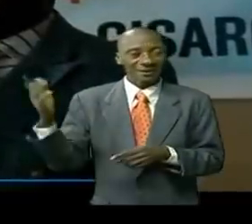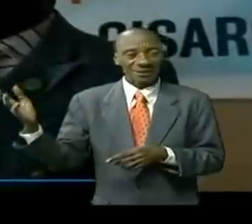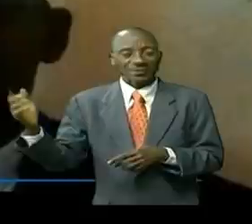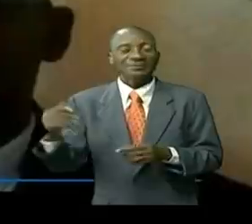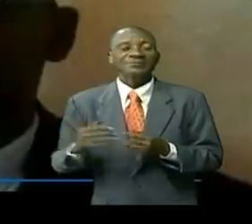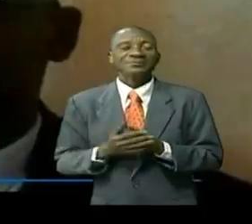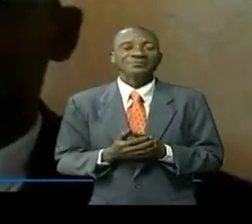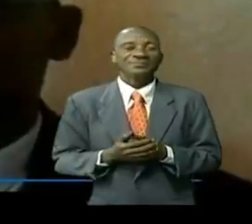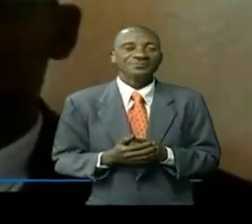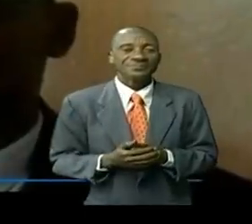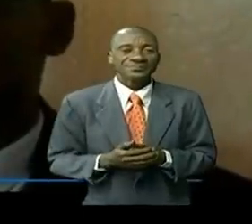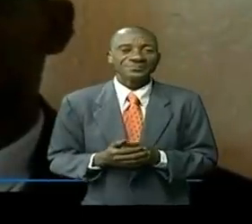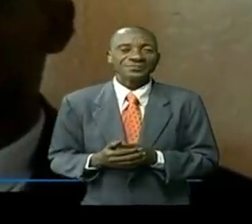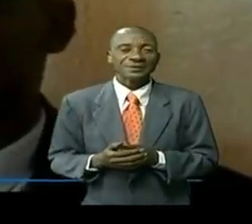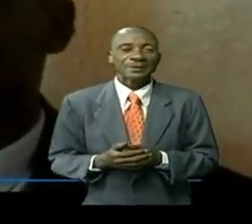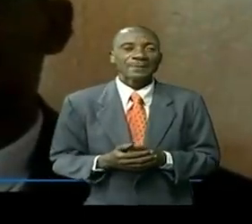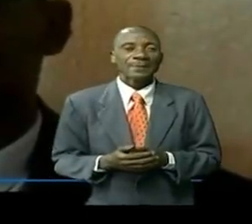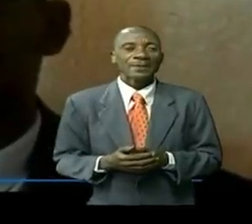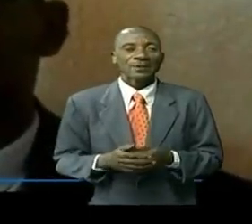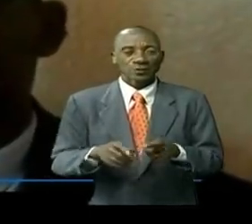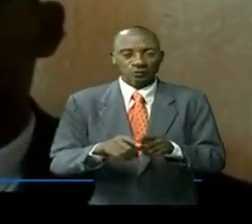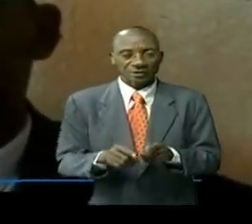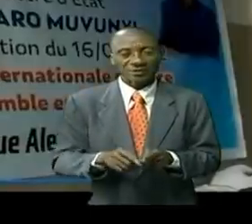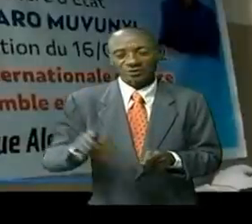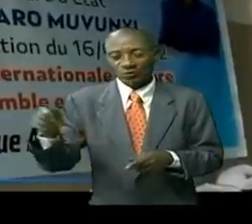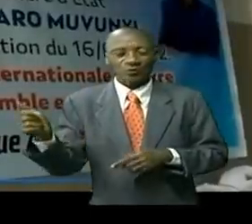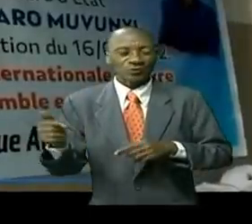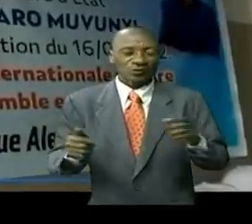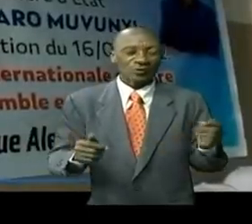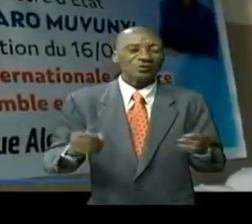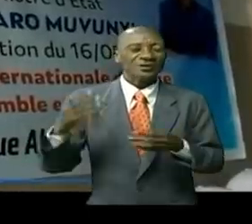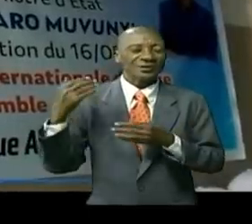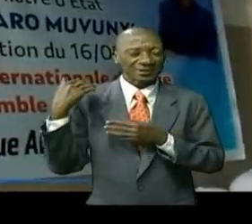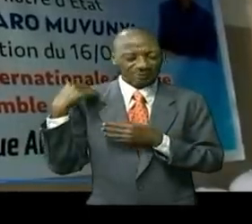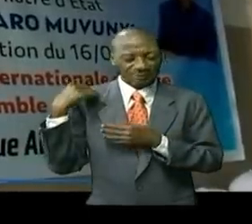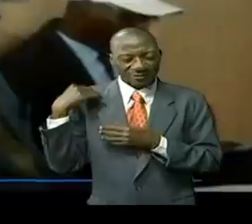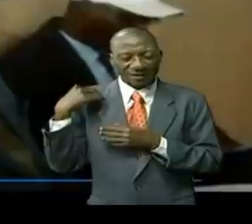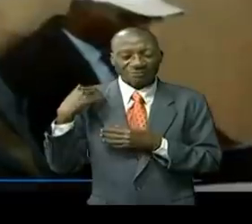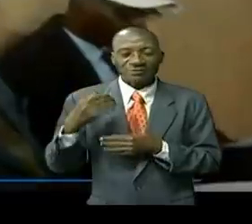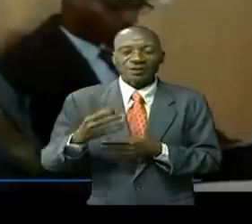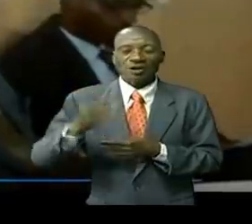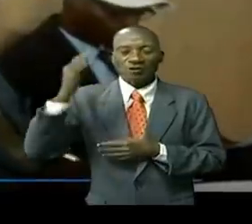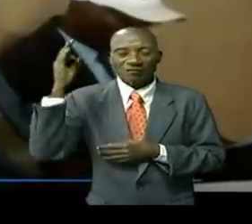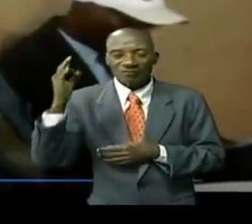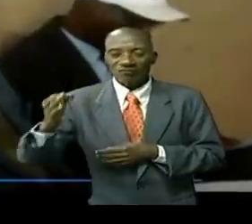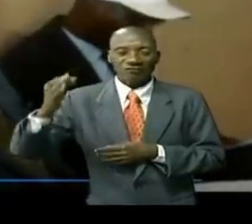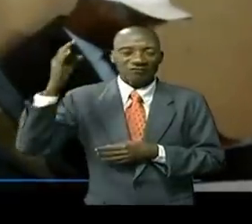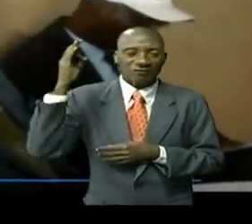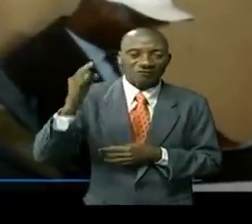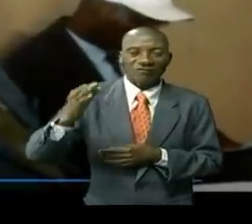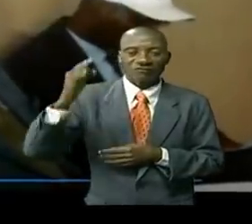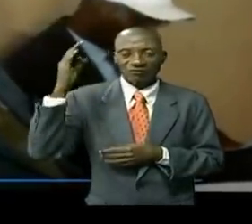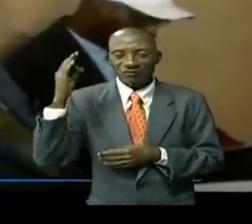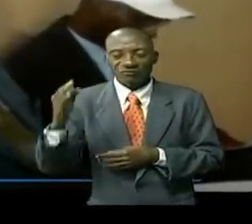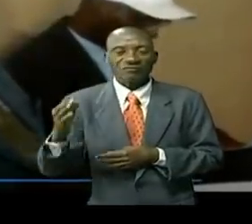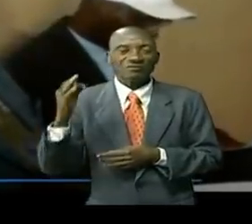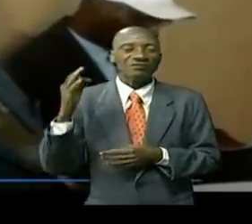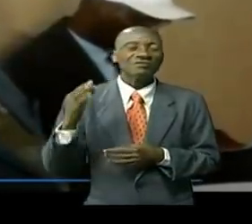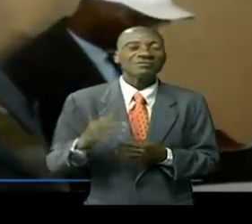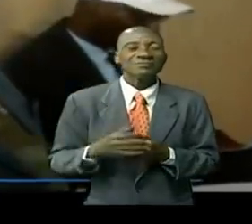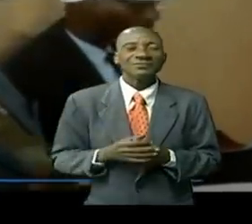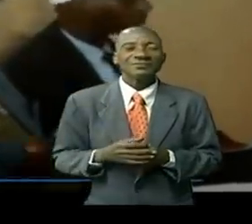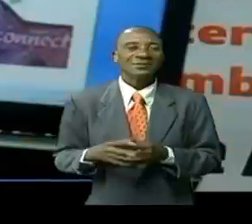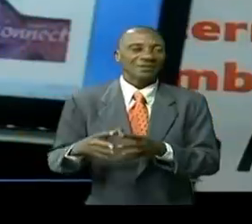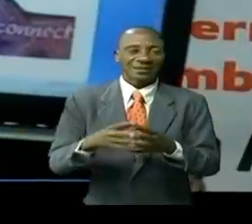Amissi Mutambala et le mobilisateur de la dynamique Alexis Guissaro, les notables de Banyamulenge Levi Rukema. Ensemble, ils